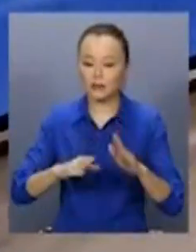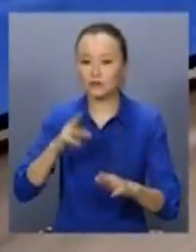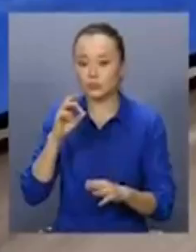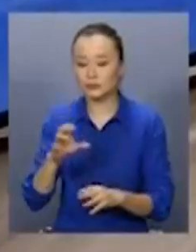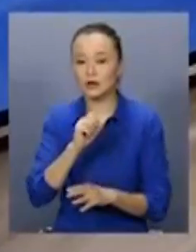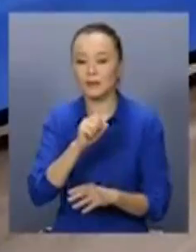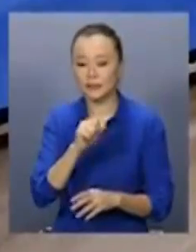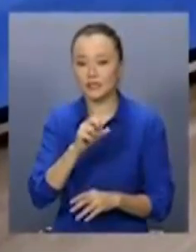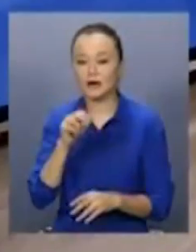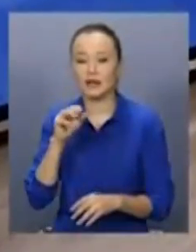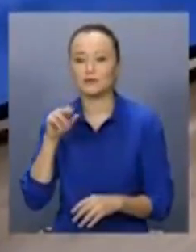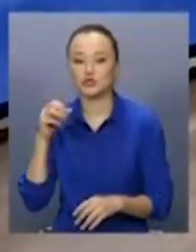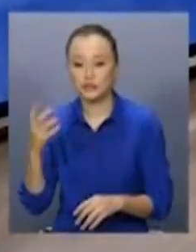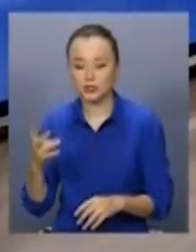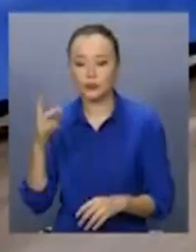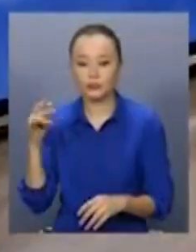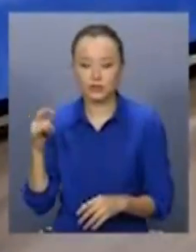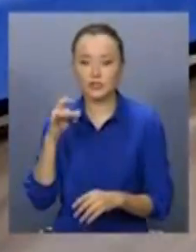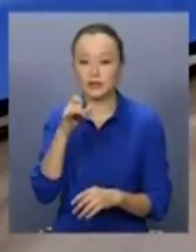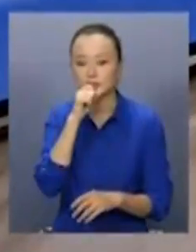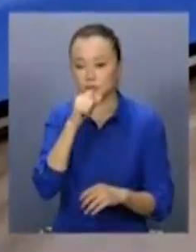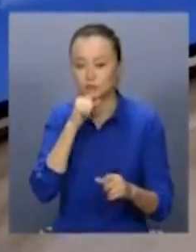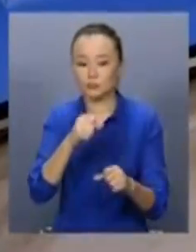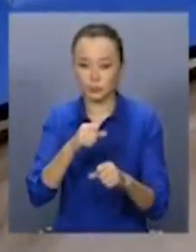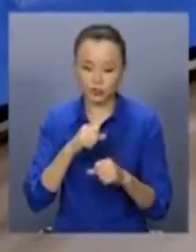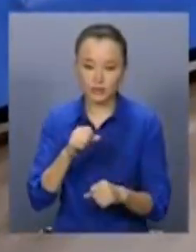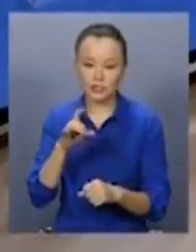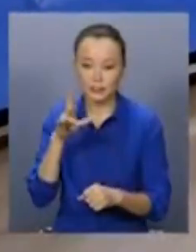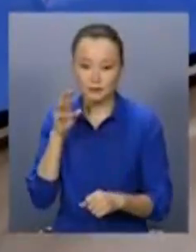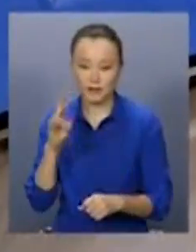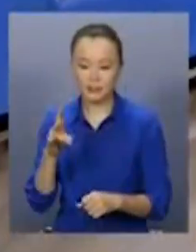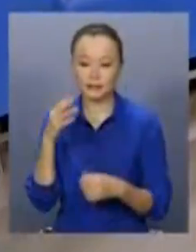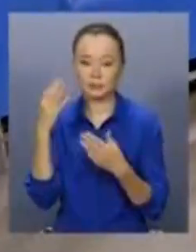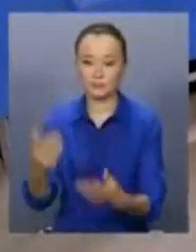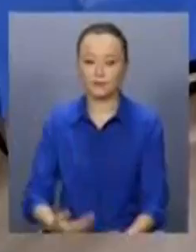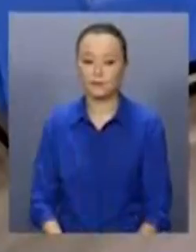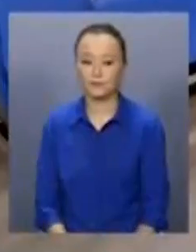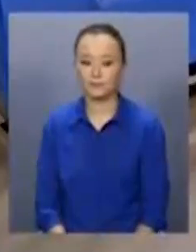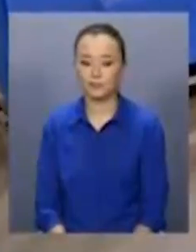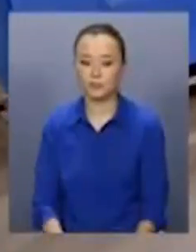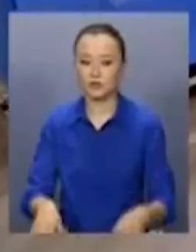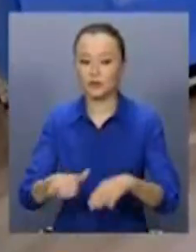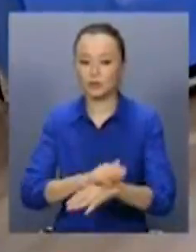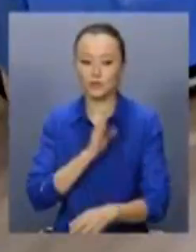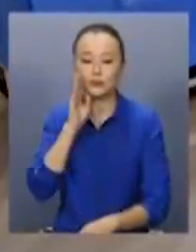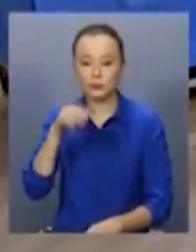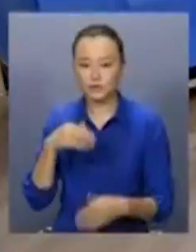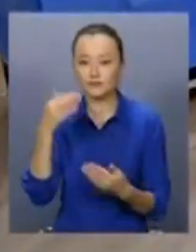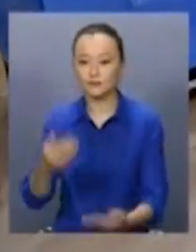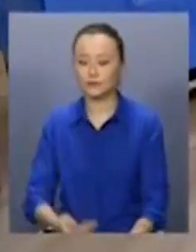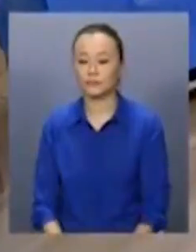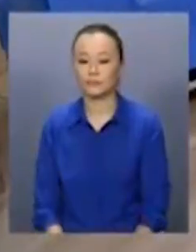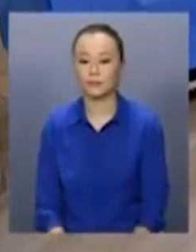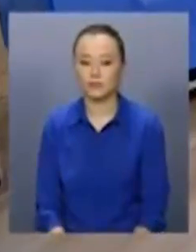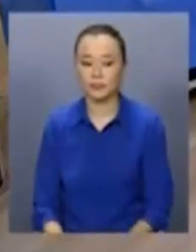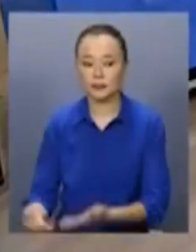Амангелді Қапшенұлы және журналист, спортшы Арман Құдайберген. Қайырлы таң. Қайырлы таң, қошемет. Қош